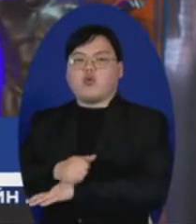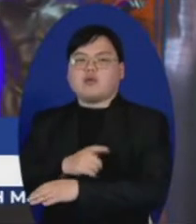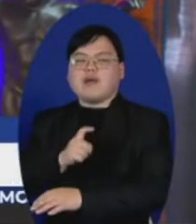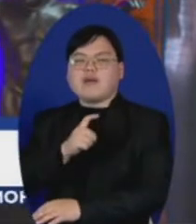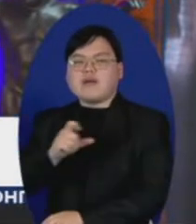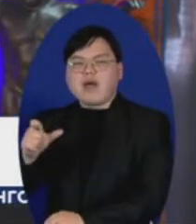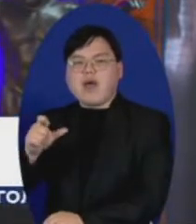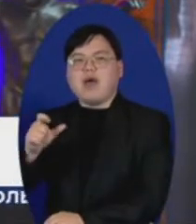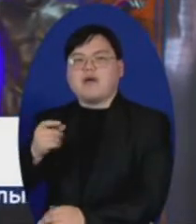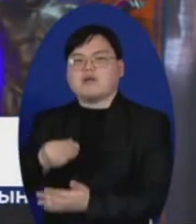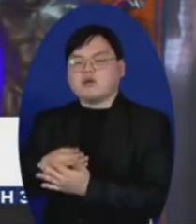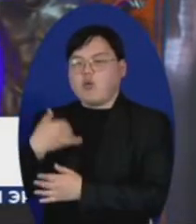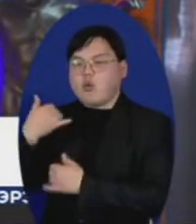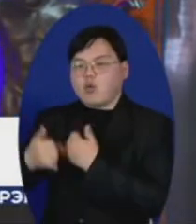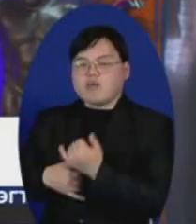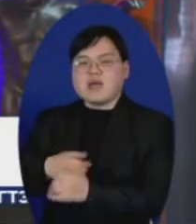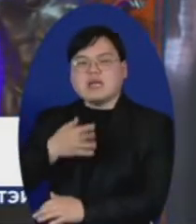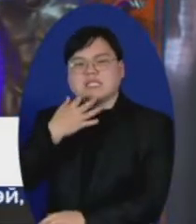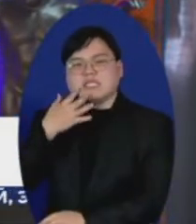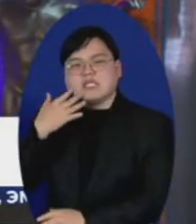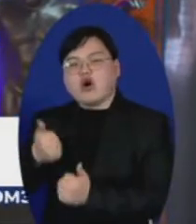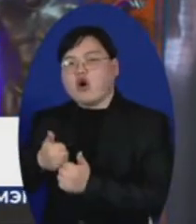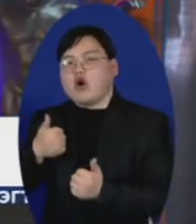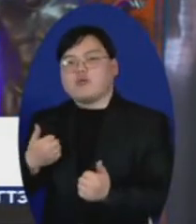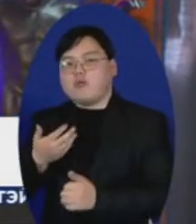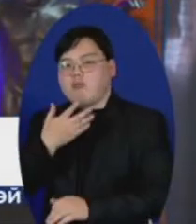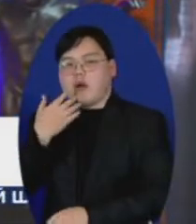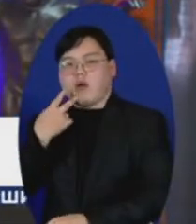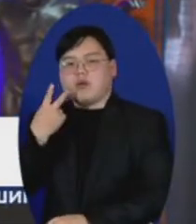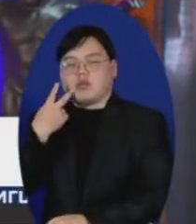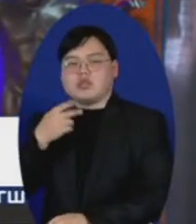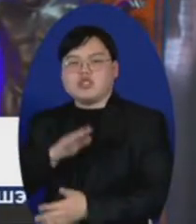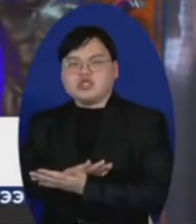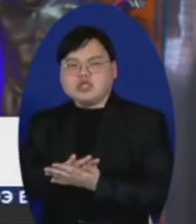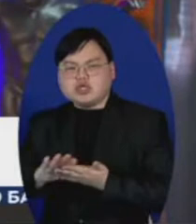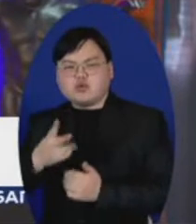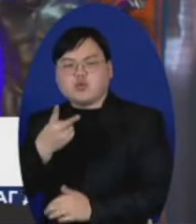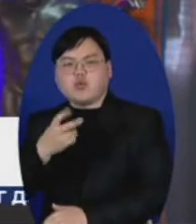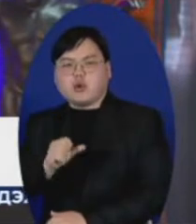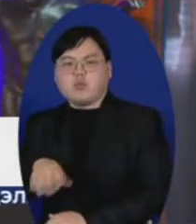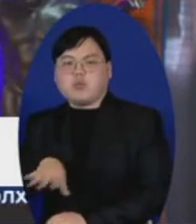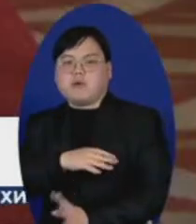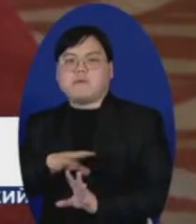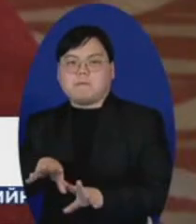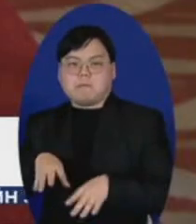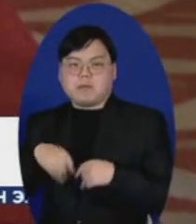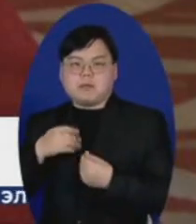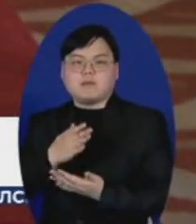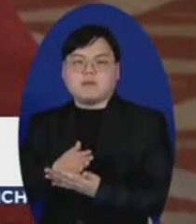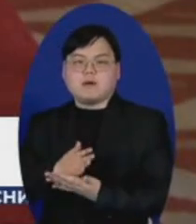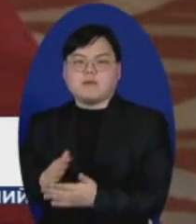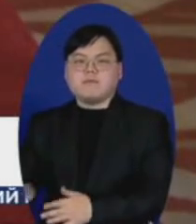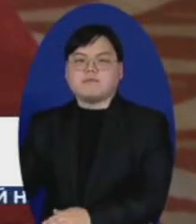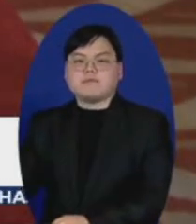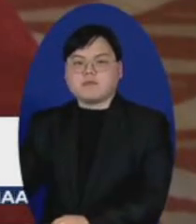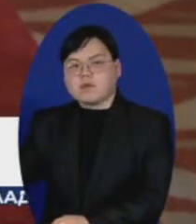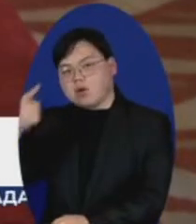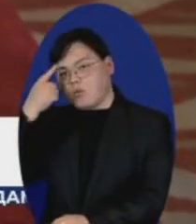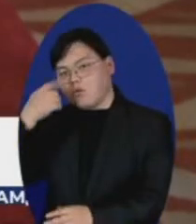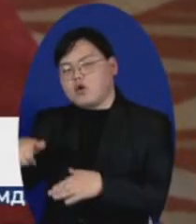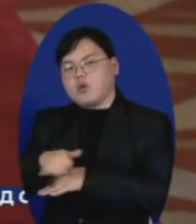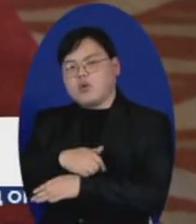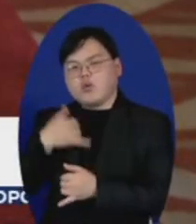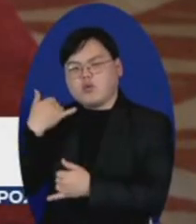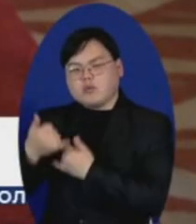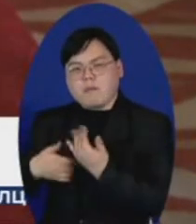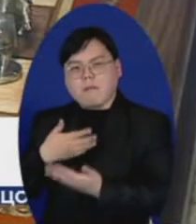болохоор хизээч хоцрохдохгүй загвартай. Энийг нь бол одоо орчин үед бид нэр бол яг мэдэрч байна л да. Манай улсад үе дамжин өвлөгдөж